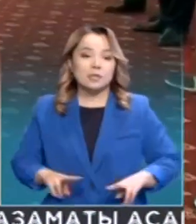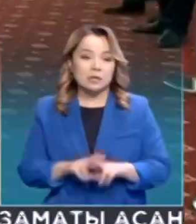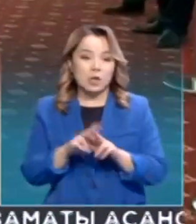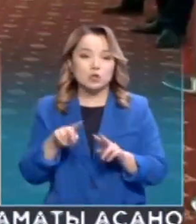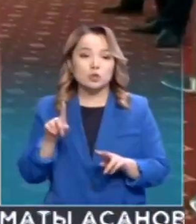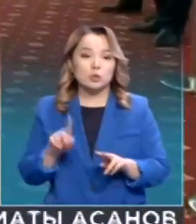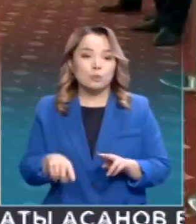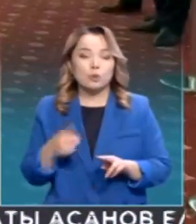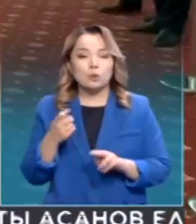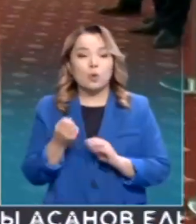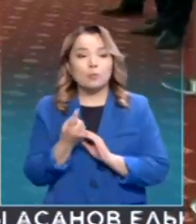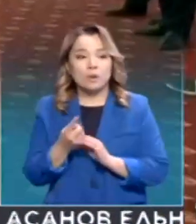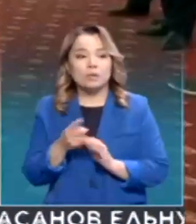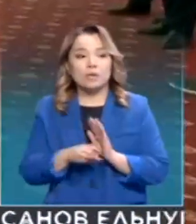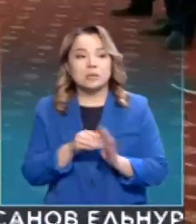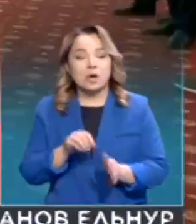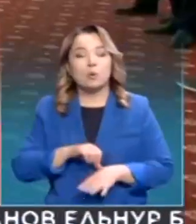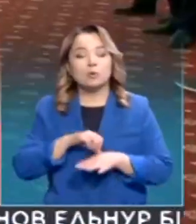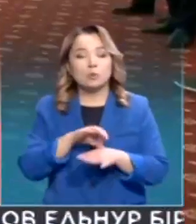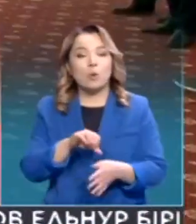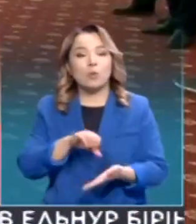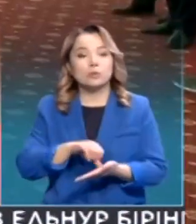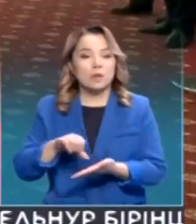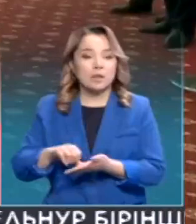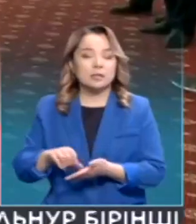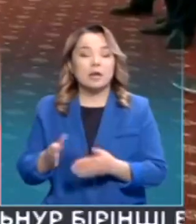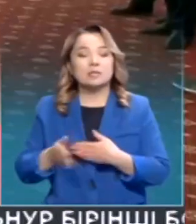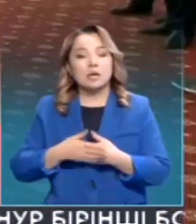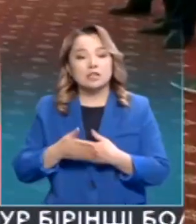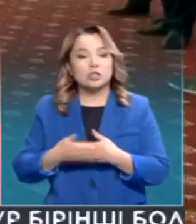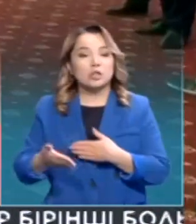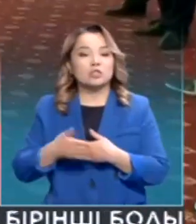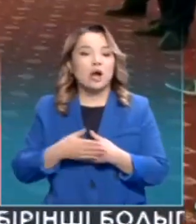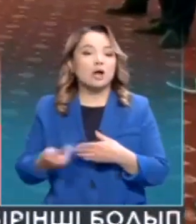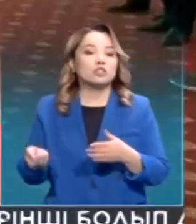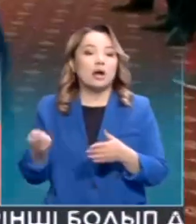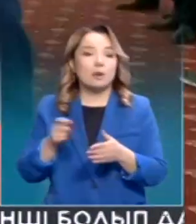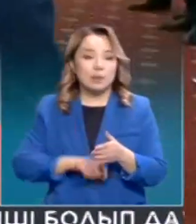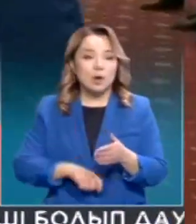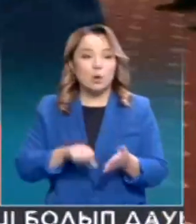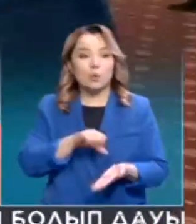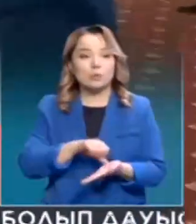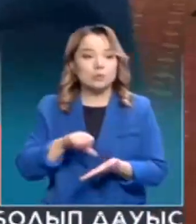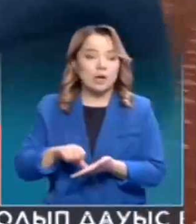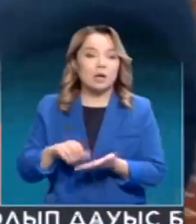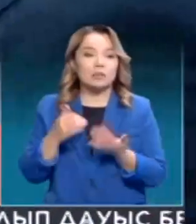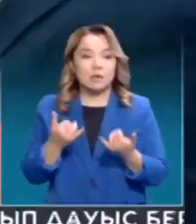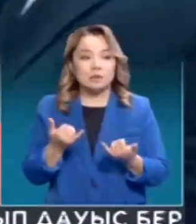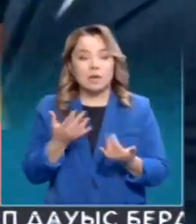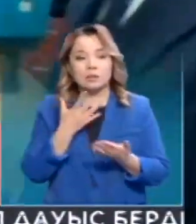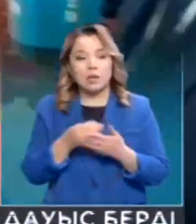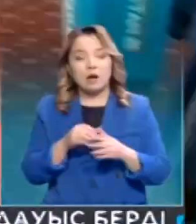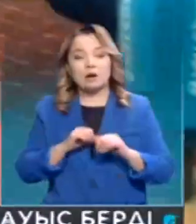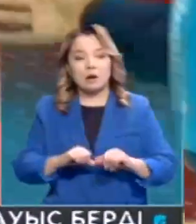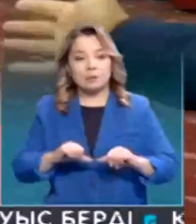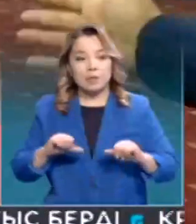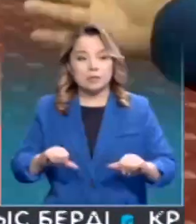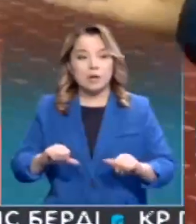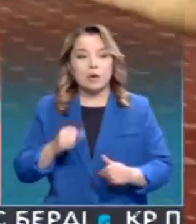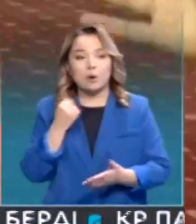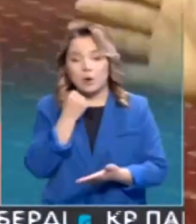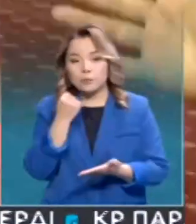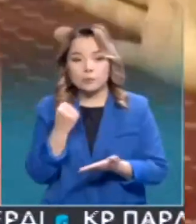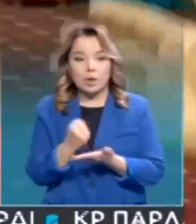нөмірі 111-ші сайлау учаскесінде де қазір есіктер жабық. Енді учаскелік комиссия төрайымы қазір мына